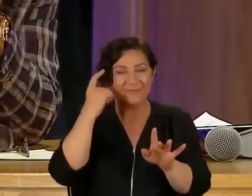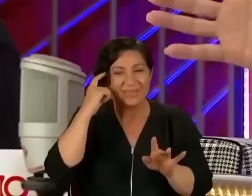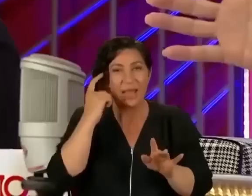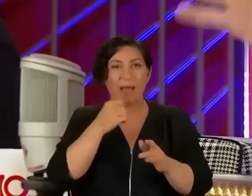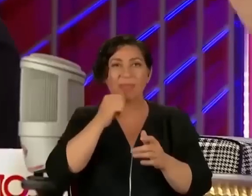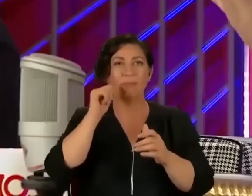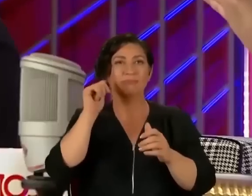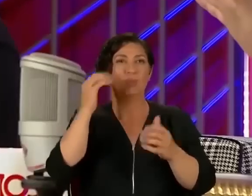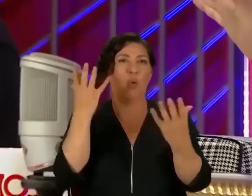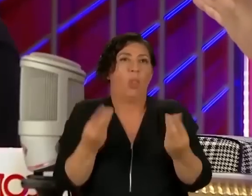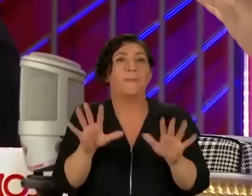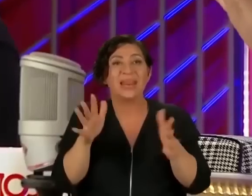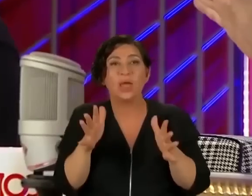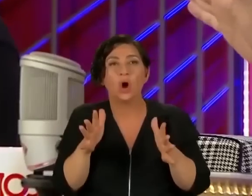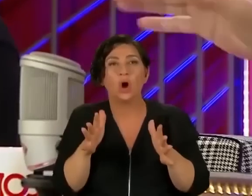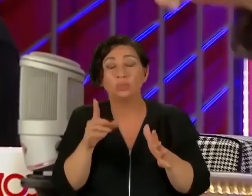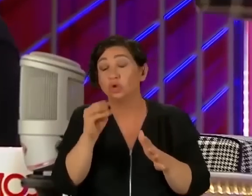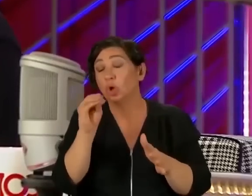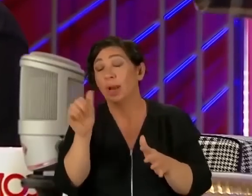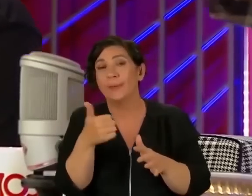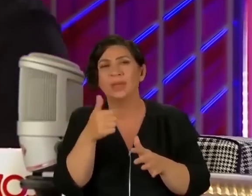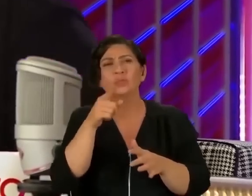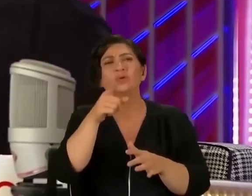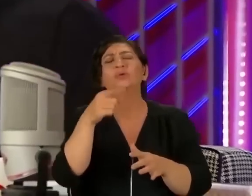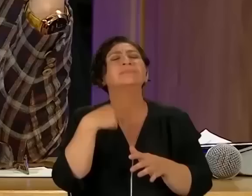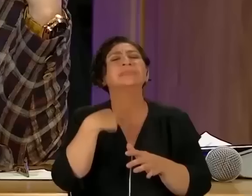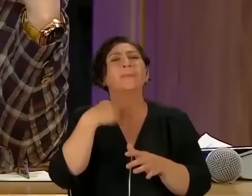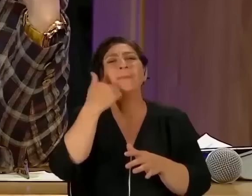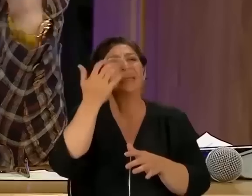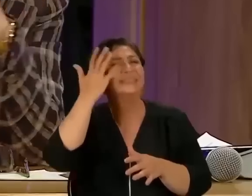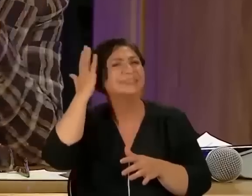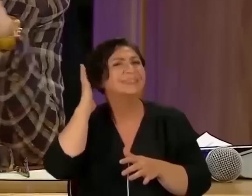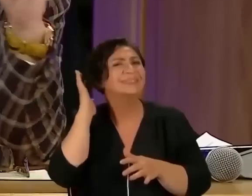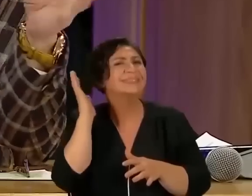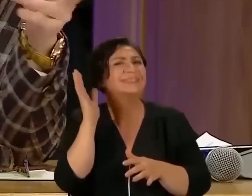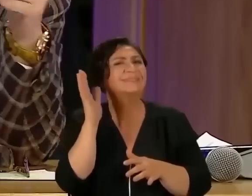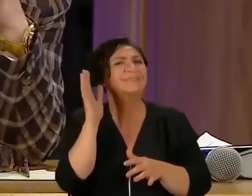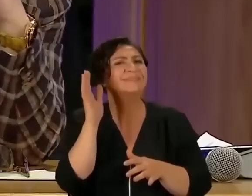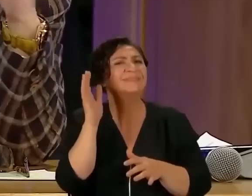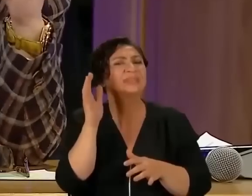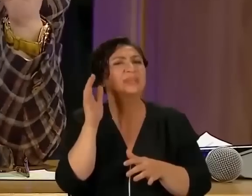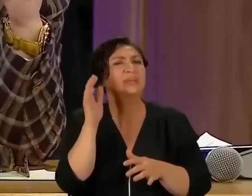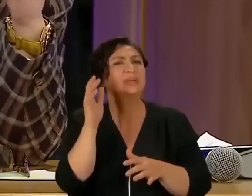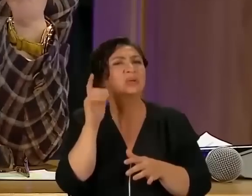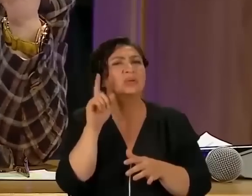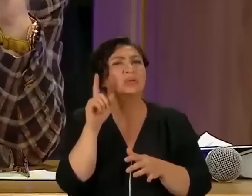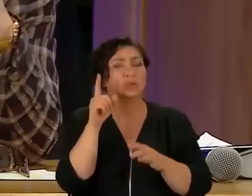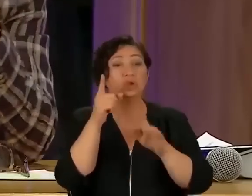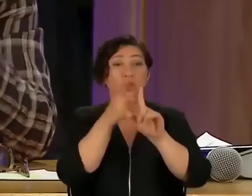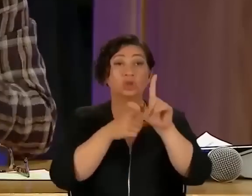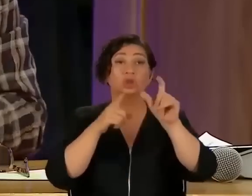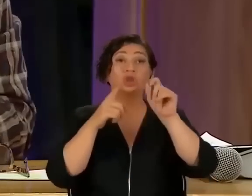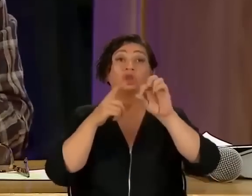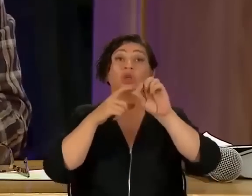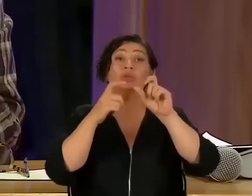önderine dönüşebiliyor. Bu çok önemli bir şey. Çok önemli bir şey. Neydi şu bizim beyaz saçlı adam? George Carlin mi? George Carlin,